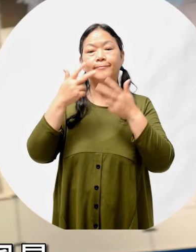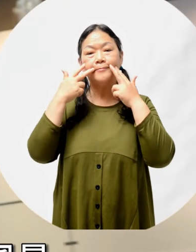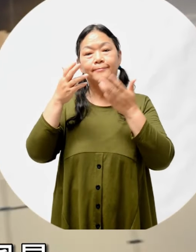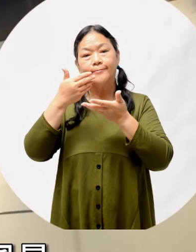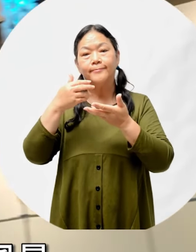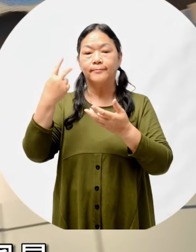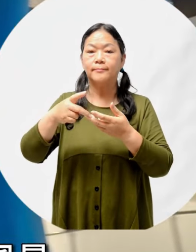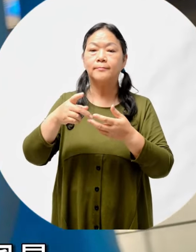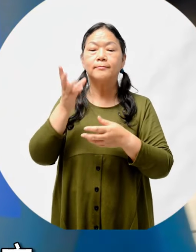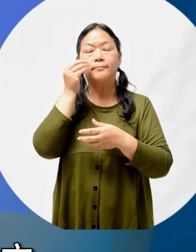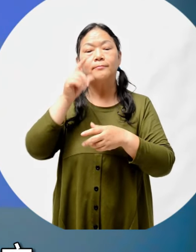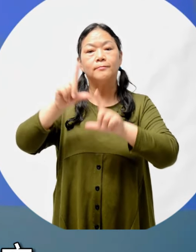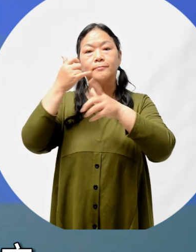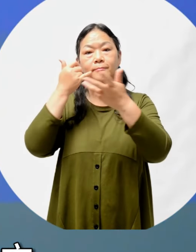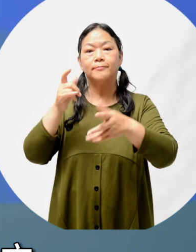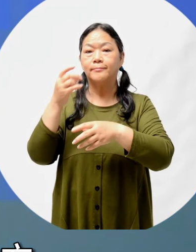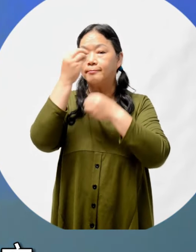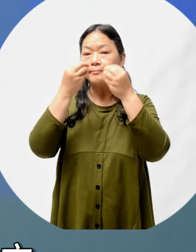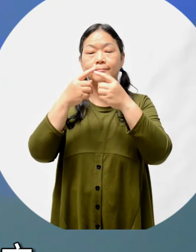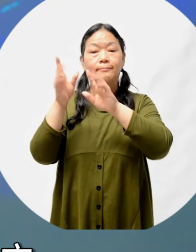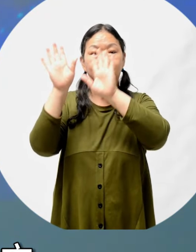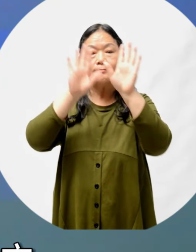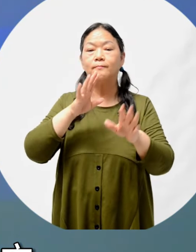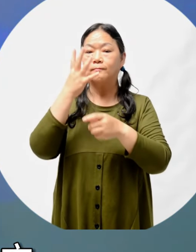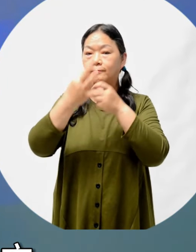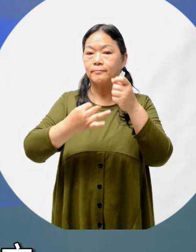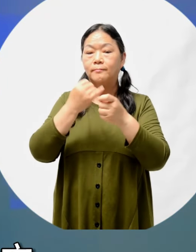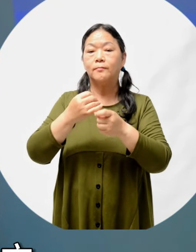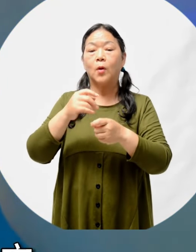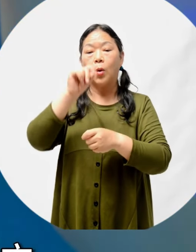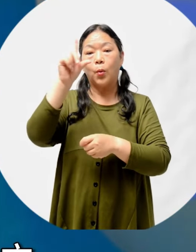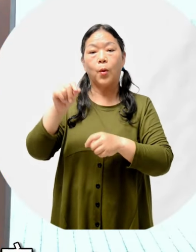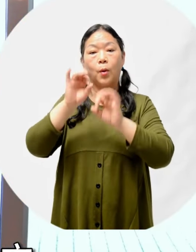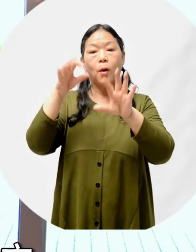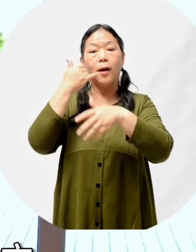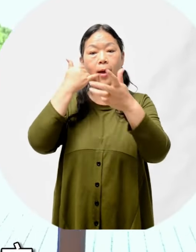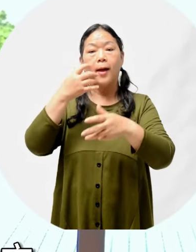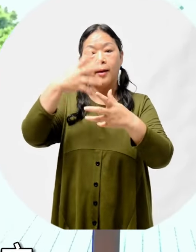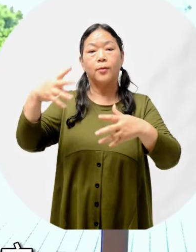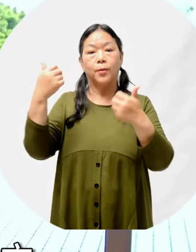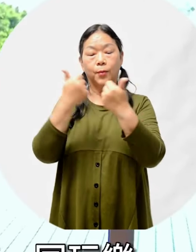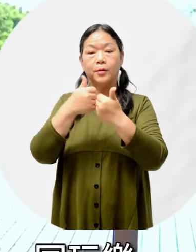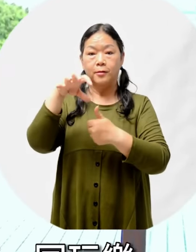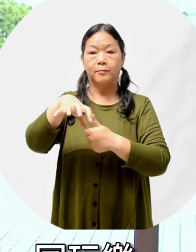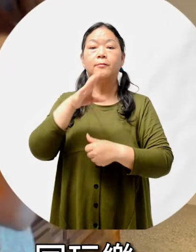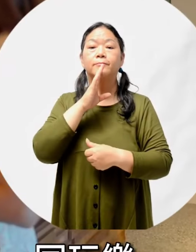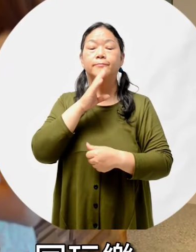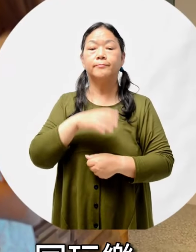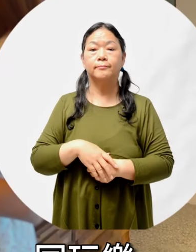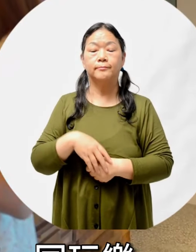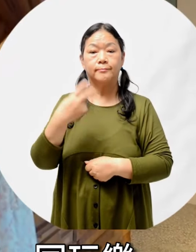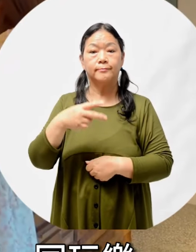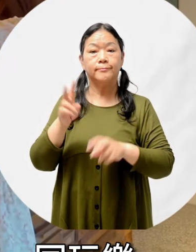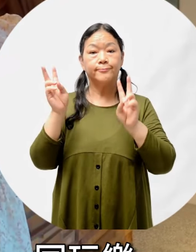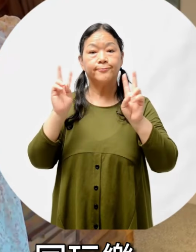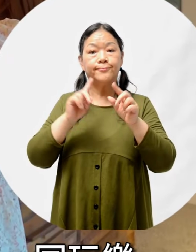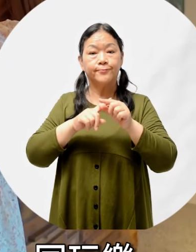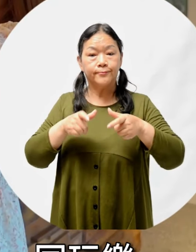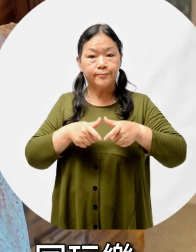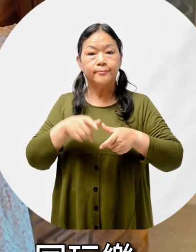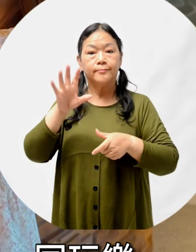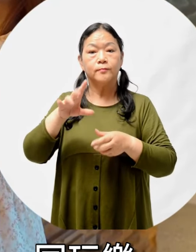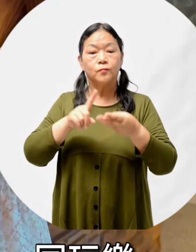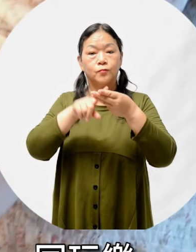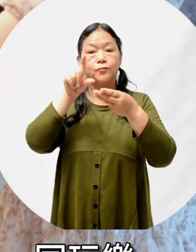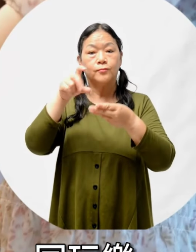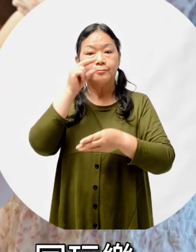享受东海岸迷人的风景，是历年来举办月光海音乐会的地方。而游客中心内部亦有主